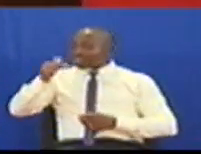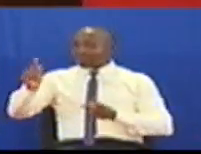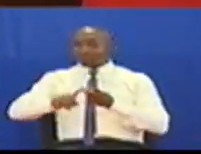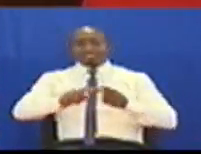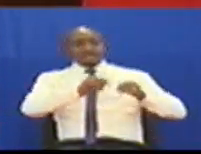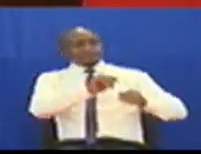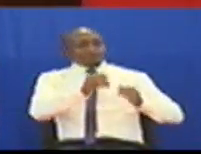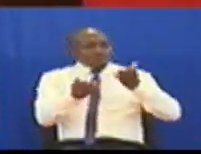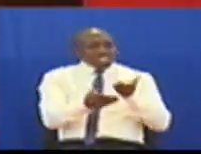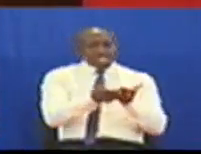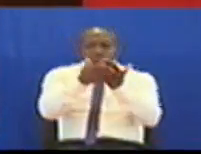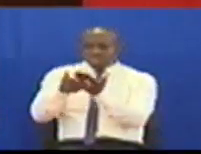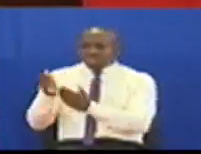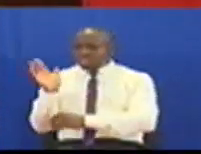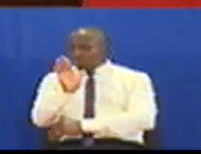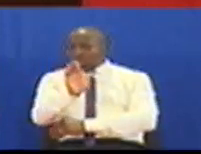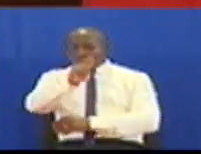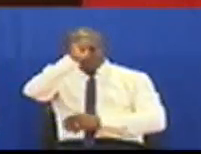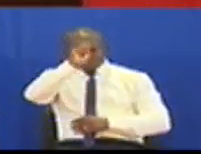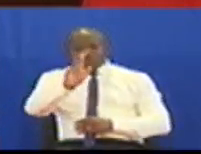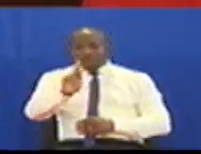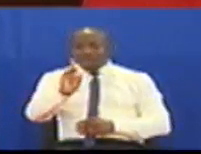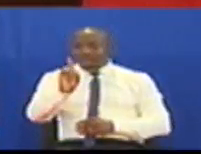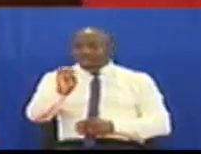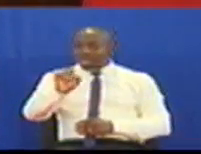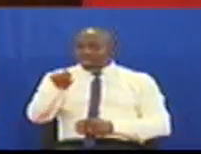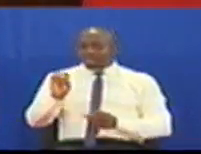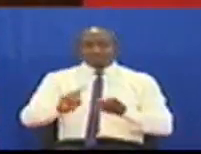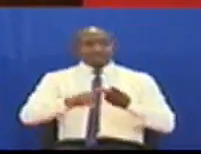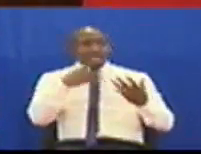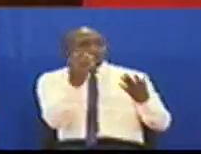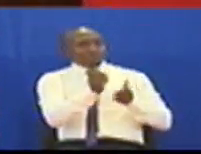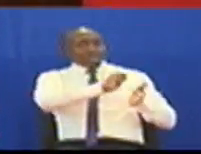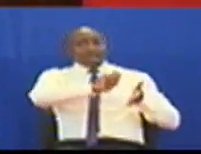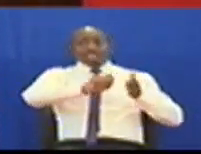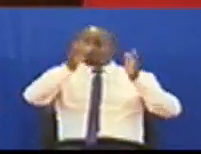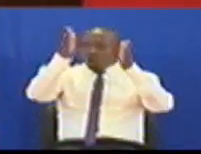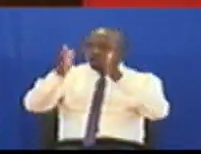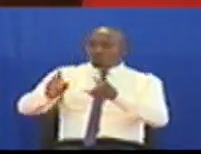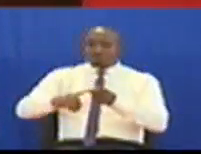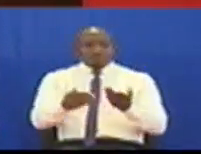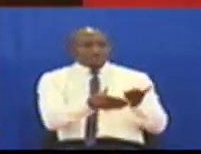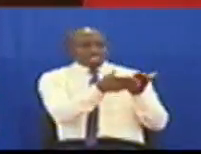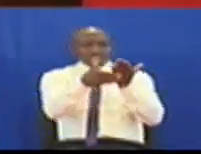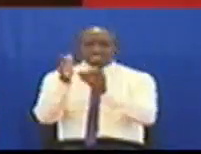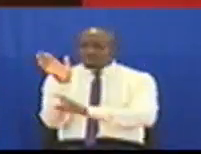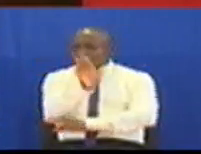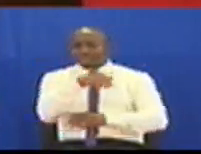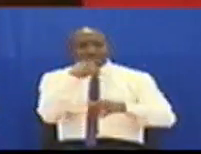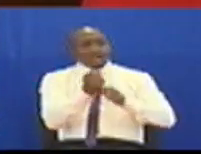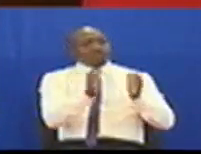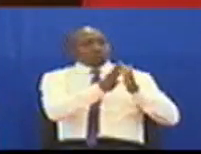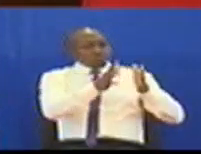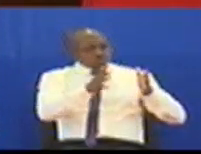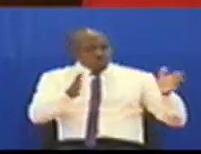manaibu wake Mheshimiwa Kandege na Mheshimiwa Mwita pamoja na katibu mkuu na manaibu wake kwa kazi kubwa sana